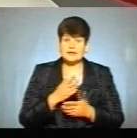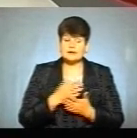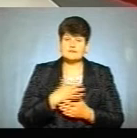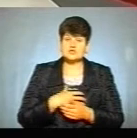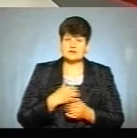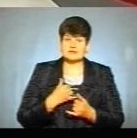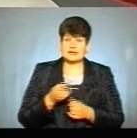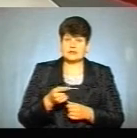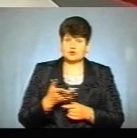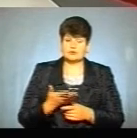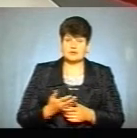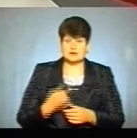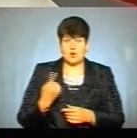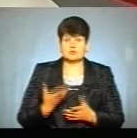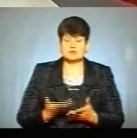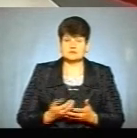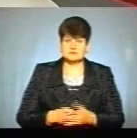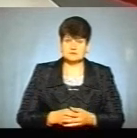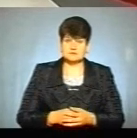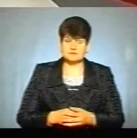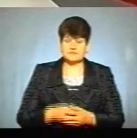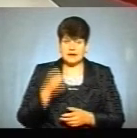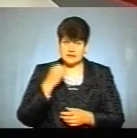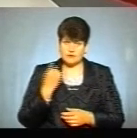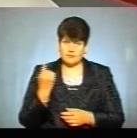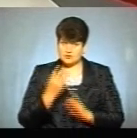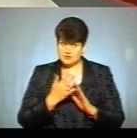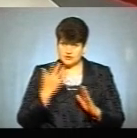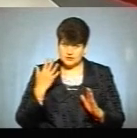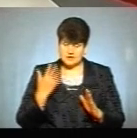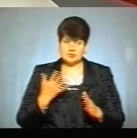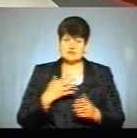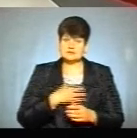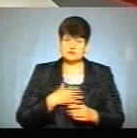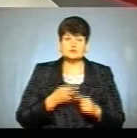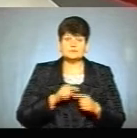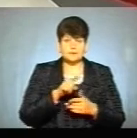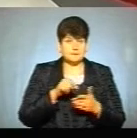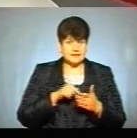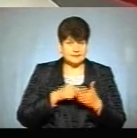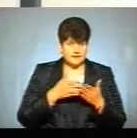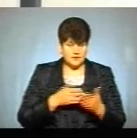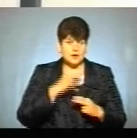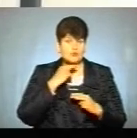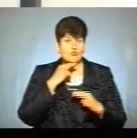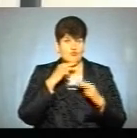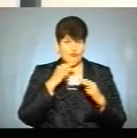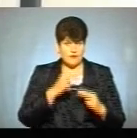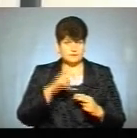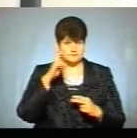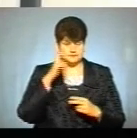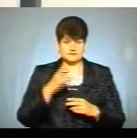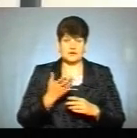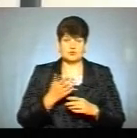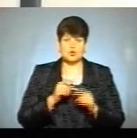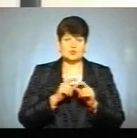для Тернополя і для області, зокрема? Дякую, в першу чергу, за актуалізацію даного питання і таку увагу до комунальної установи